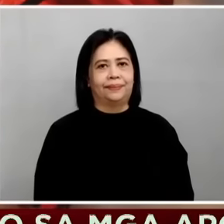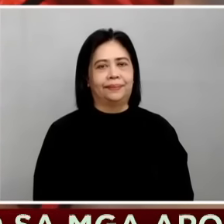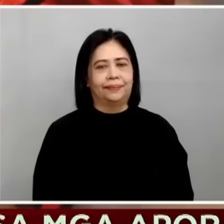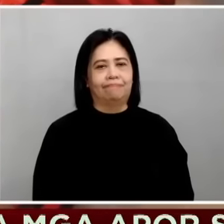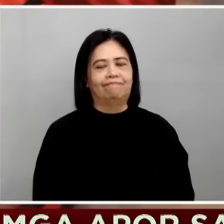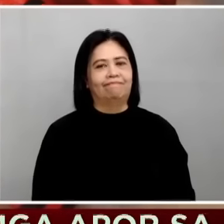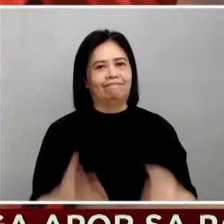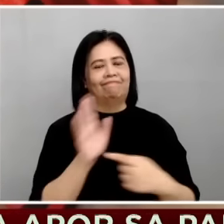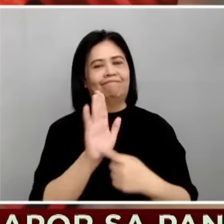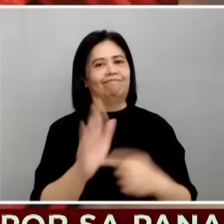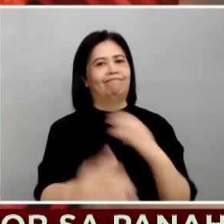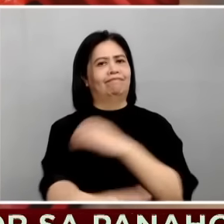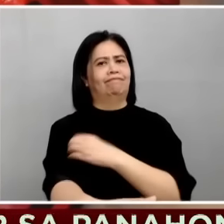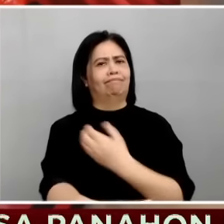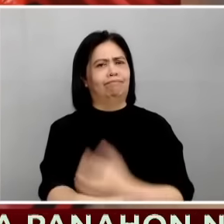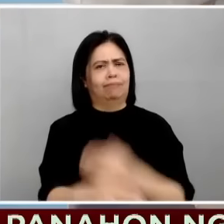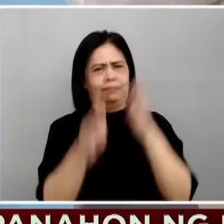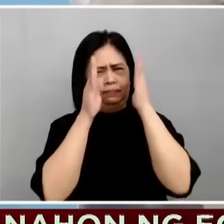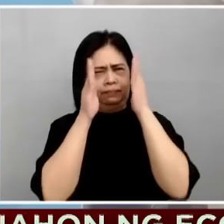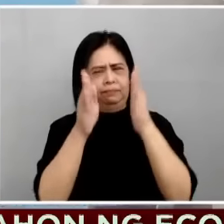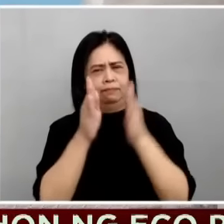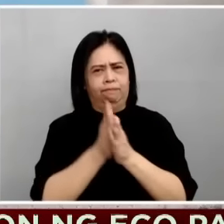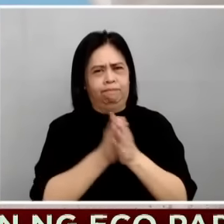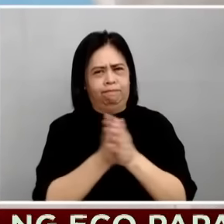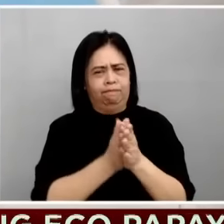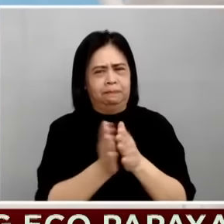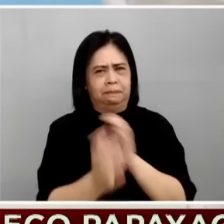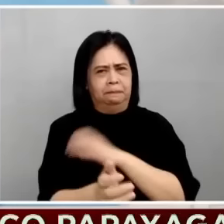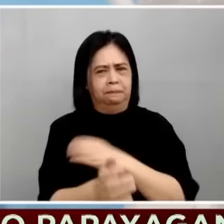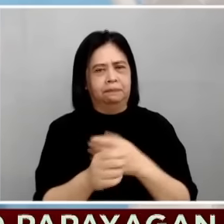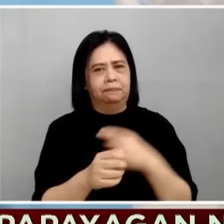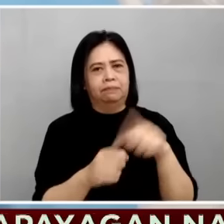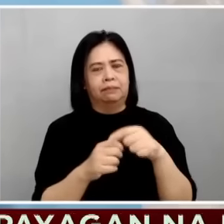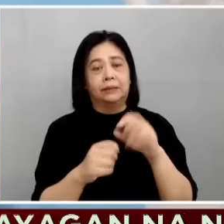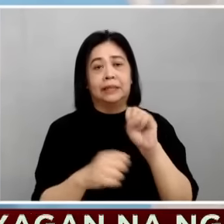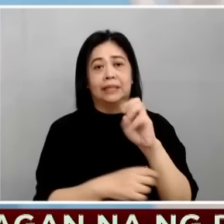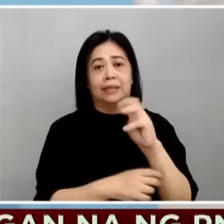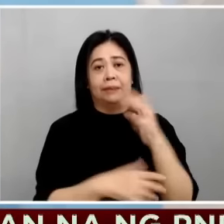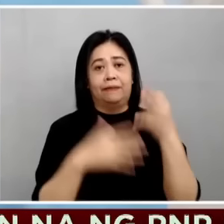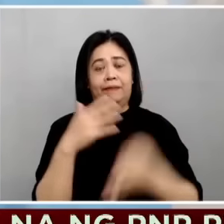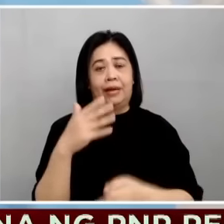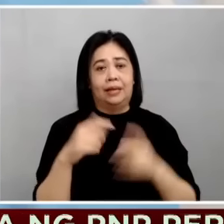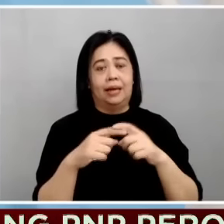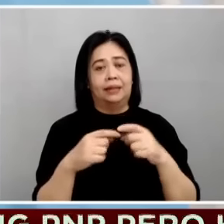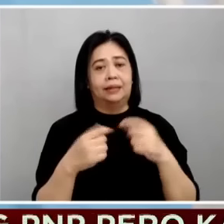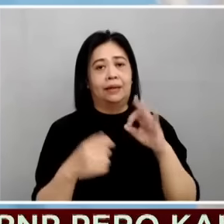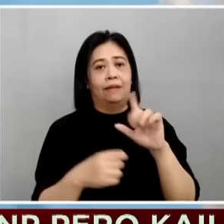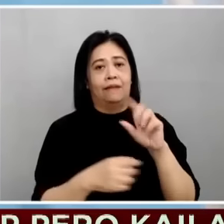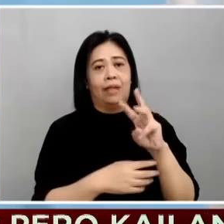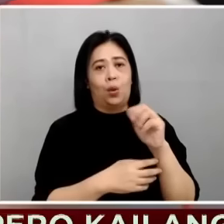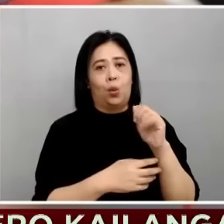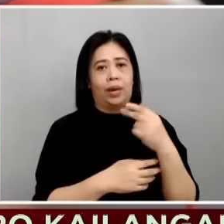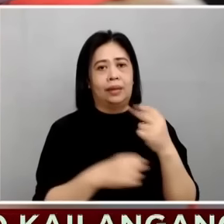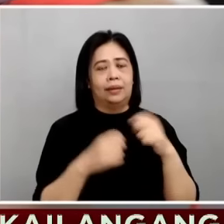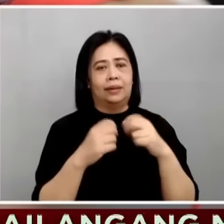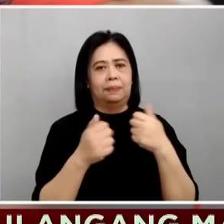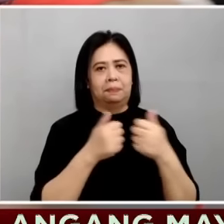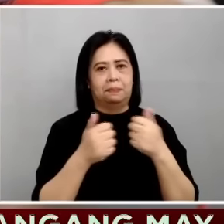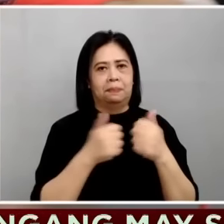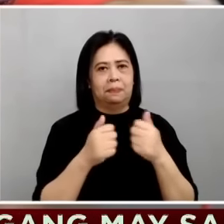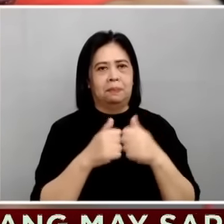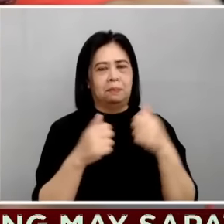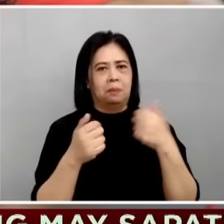Larawan ng kumpiyansa, focus at determinasyon si Carlo Paalam sa semifinals ng Flyweight Olympics Boxing. Unang round pa lang dominado